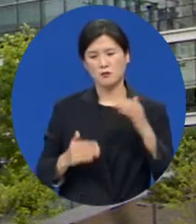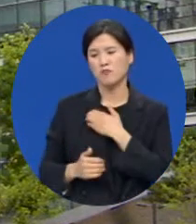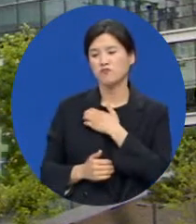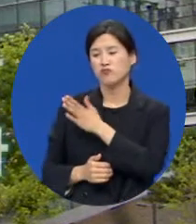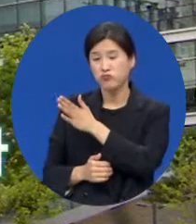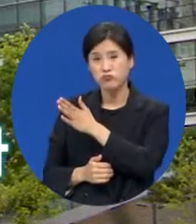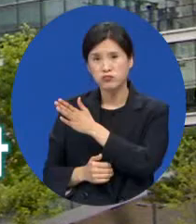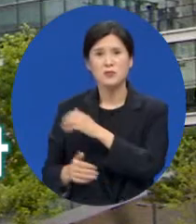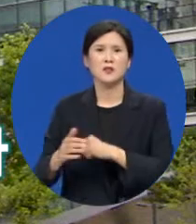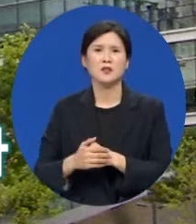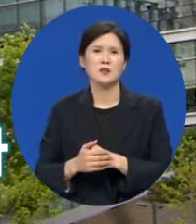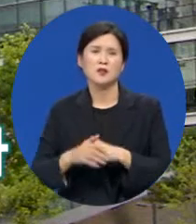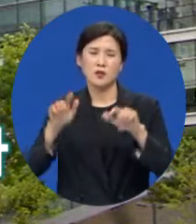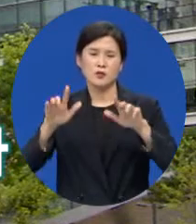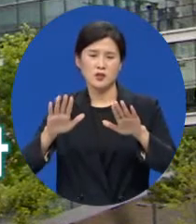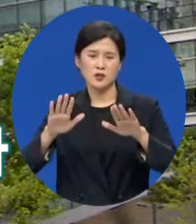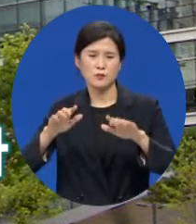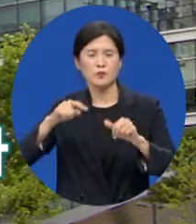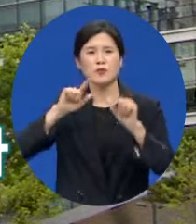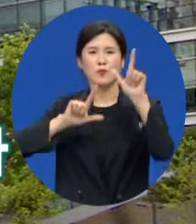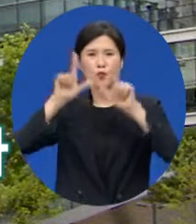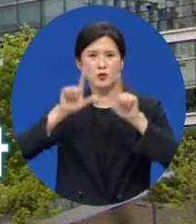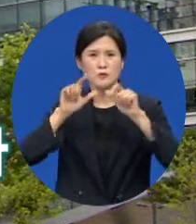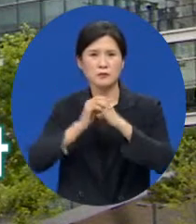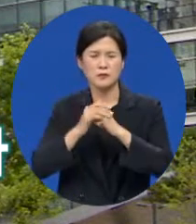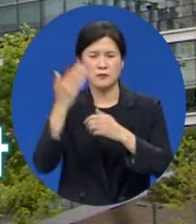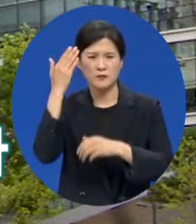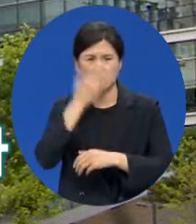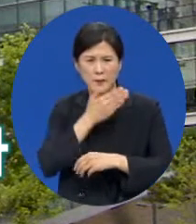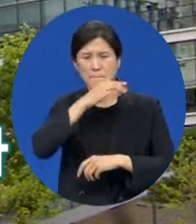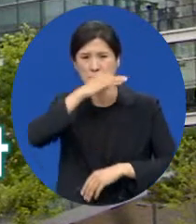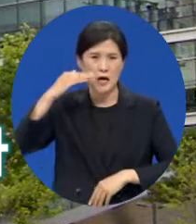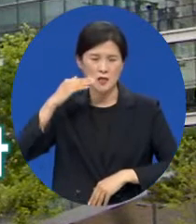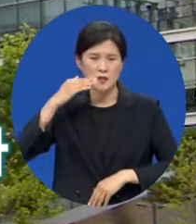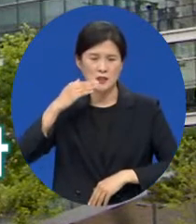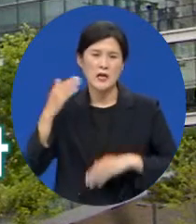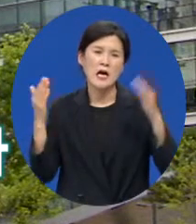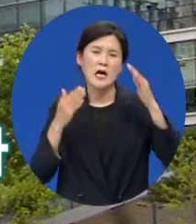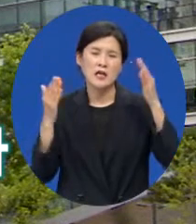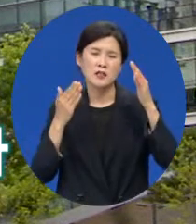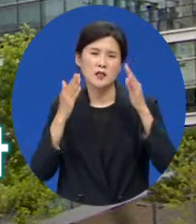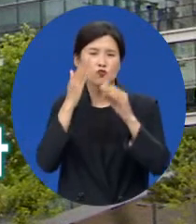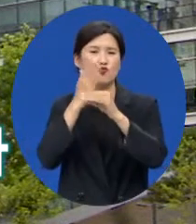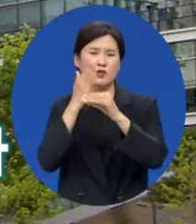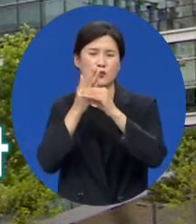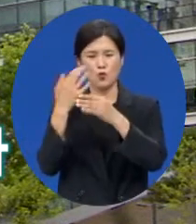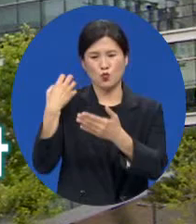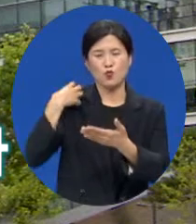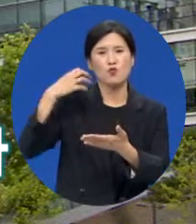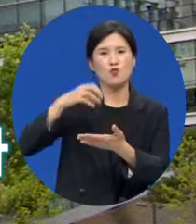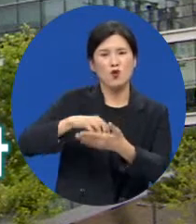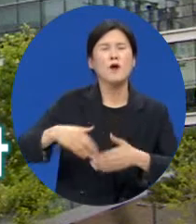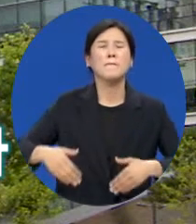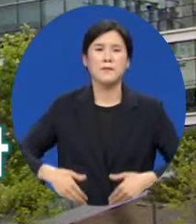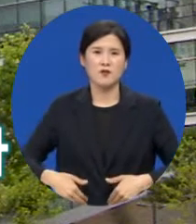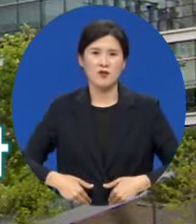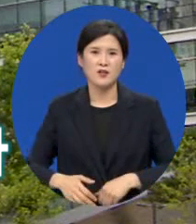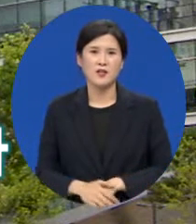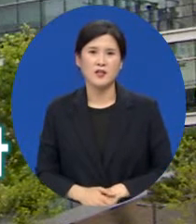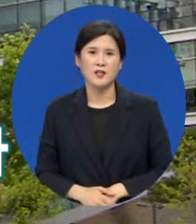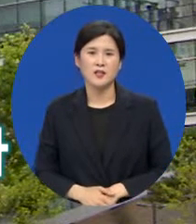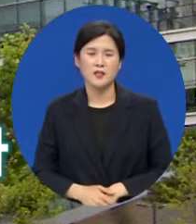뒷전이 된 교육 현장을 다시 깨끗한 학생중심의 교육 현장으로 되돌려 놓아야 합니다